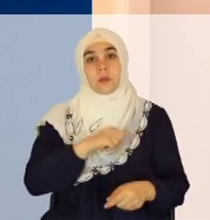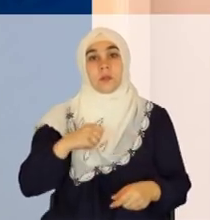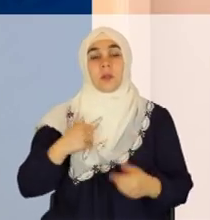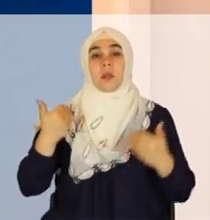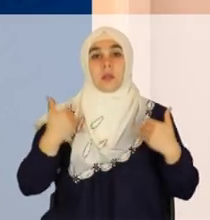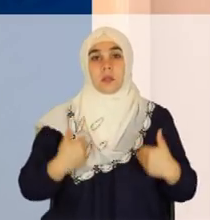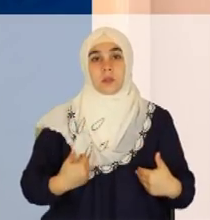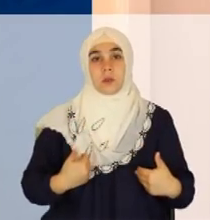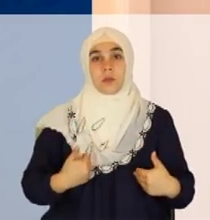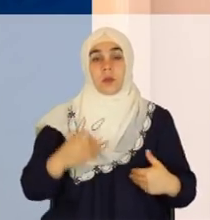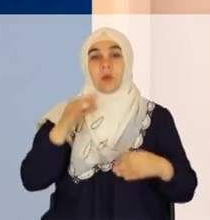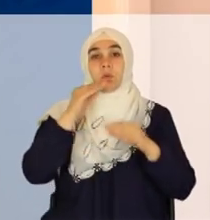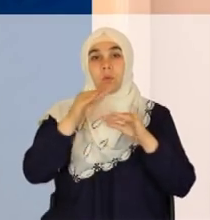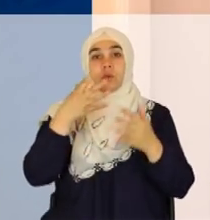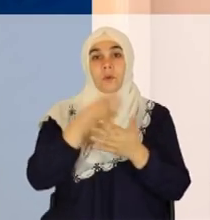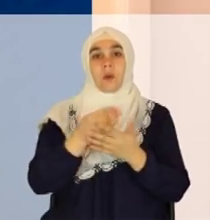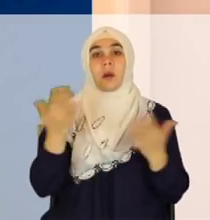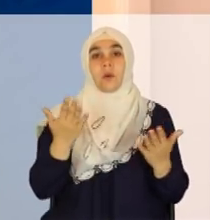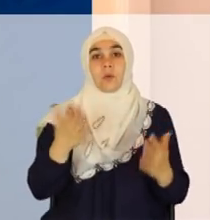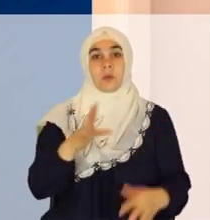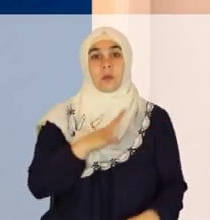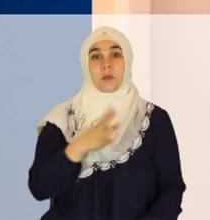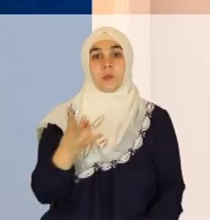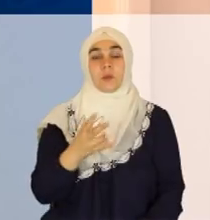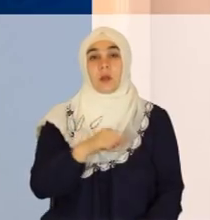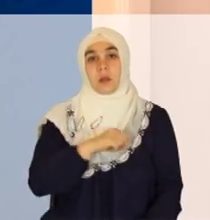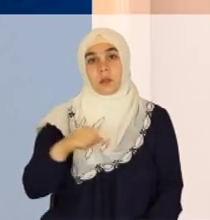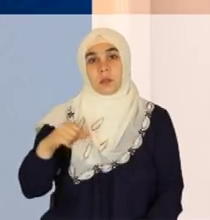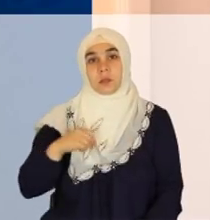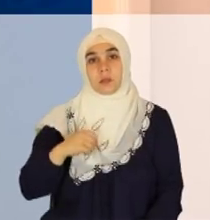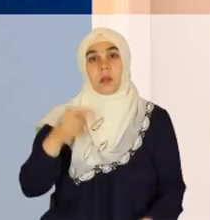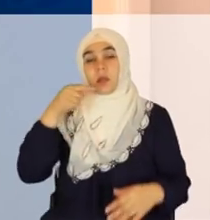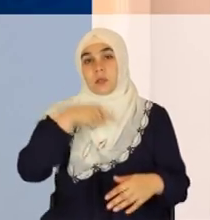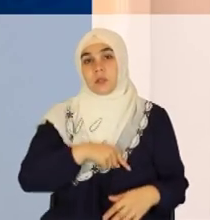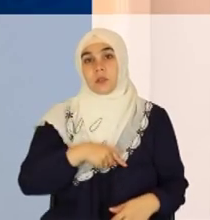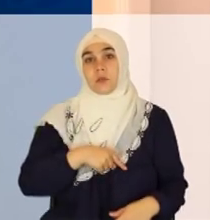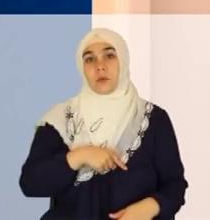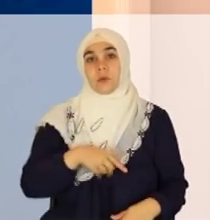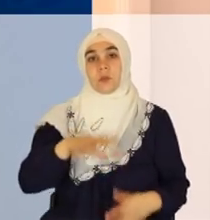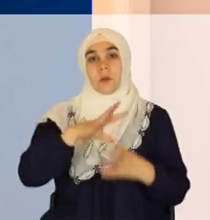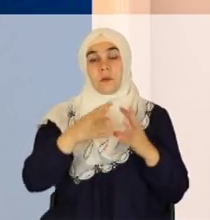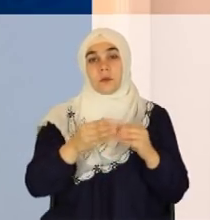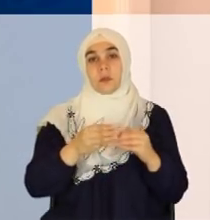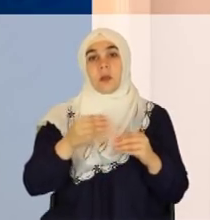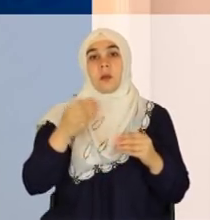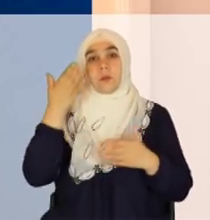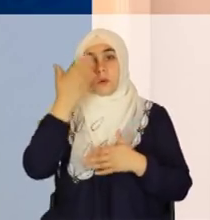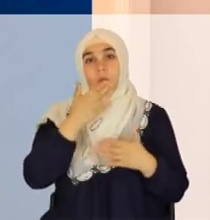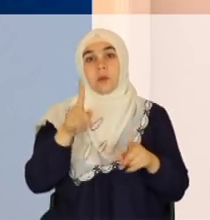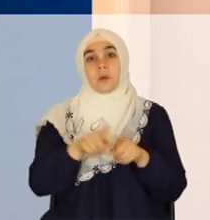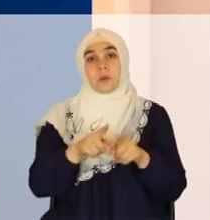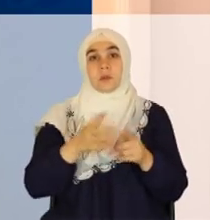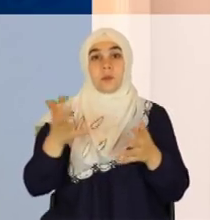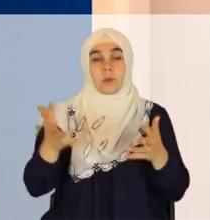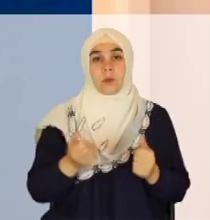İnsanın ruhu kay şekilde oluşturarak onu demek içki dünyası bu taharetini kandan kabul kılış